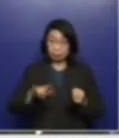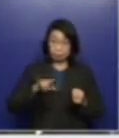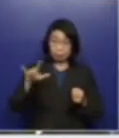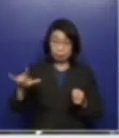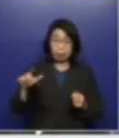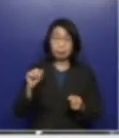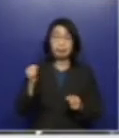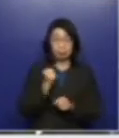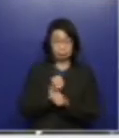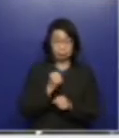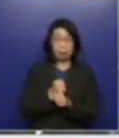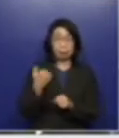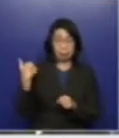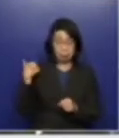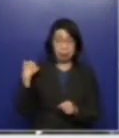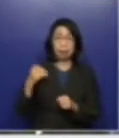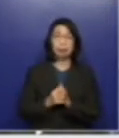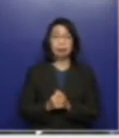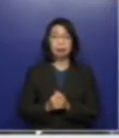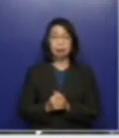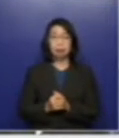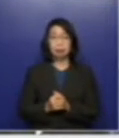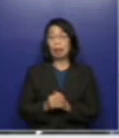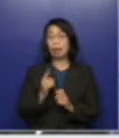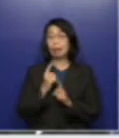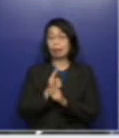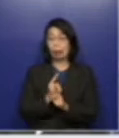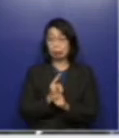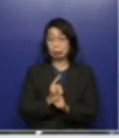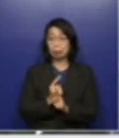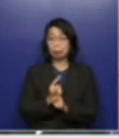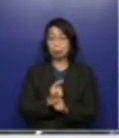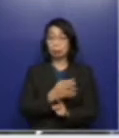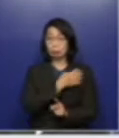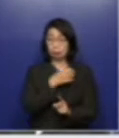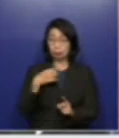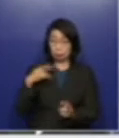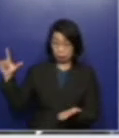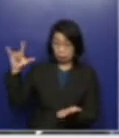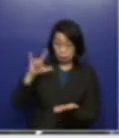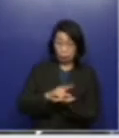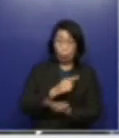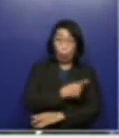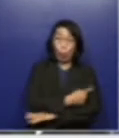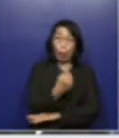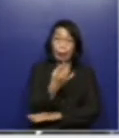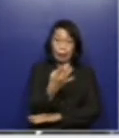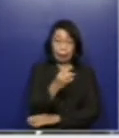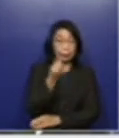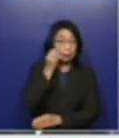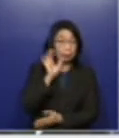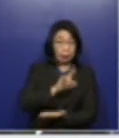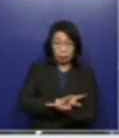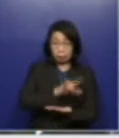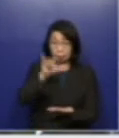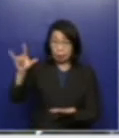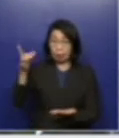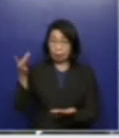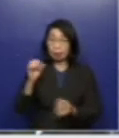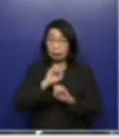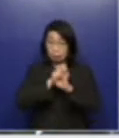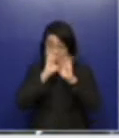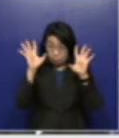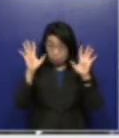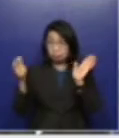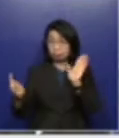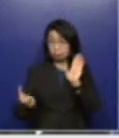เพื่อปฏิบัติภารกิจและมีกำหนดการเดินทางออกราชอาณาจักรชัดเจนอันนี้เขาขอมา8ถึง10เดินทางกลับ11ระ